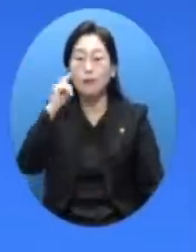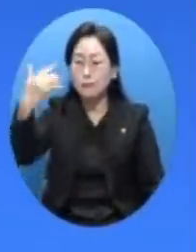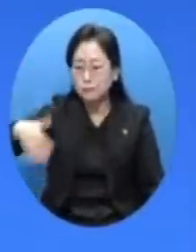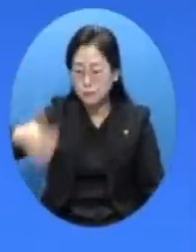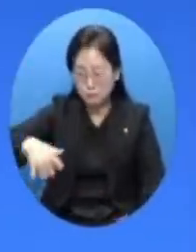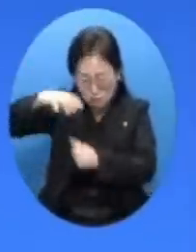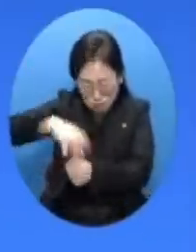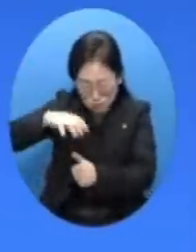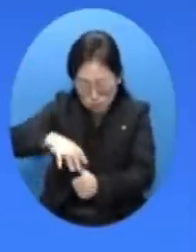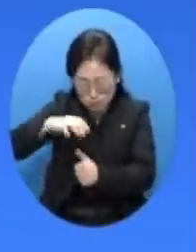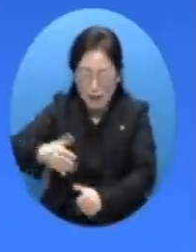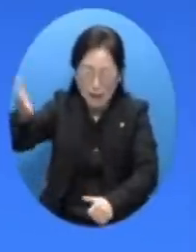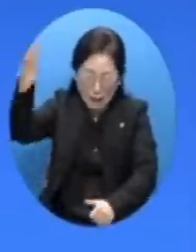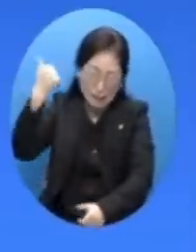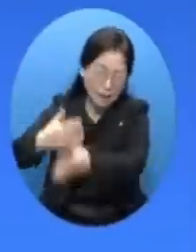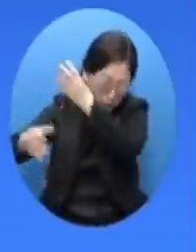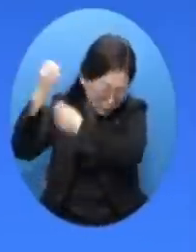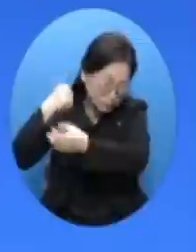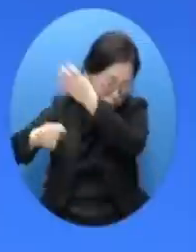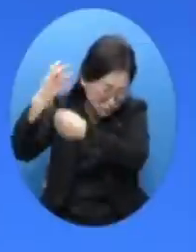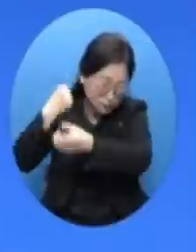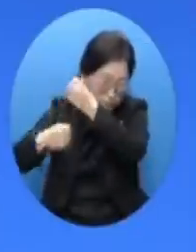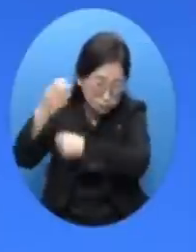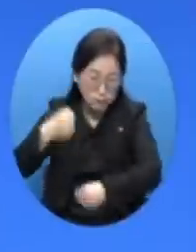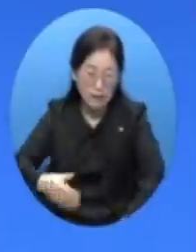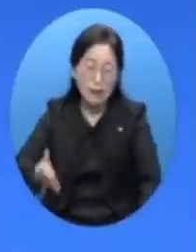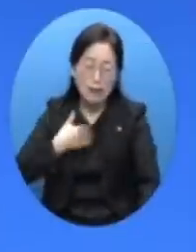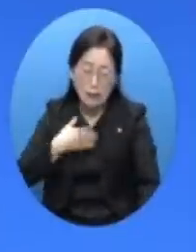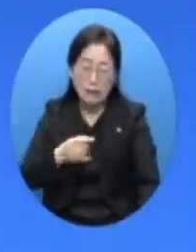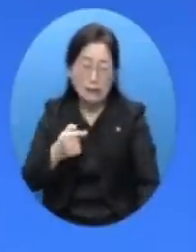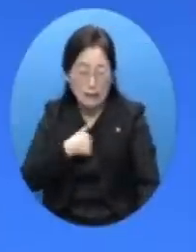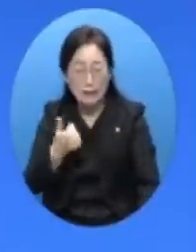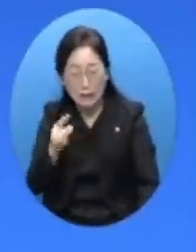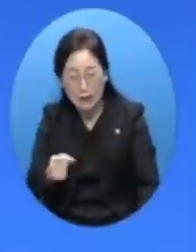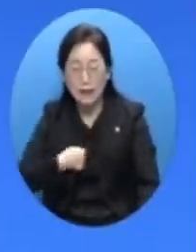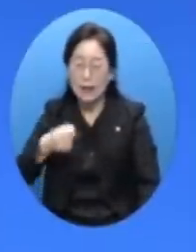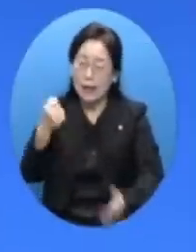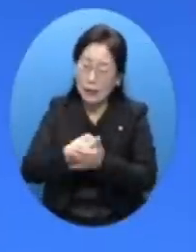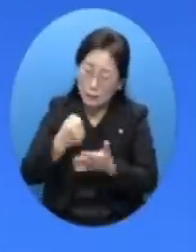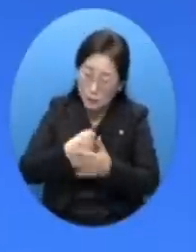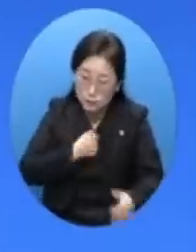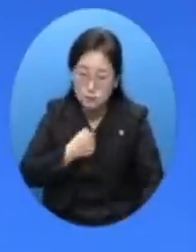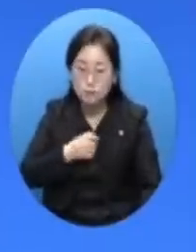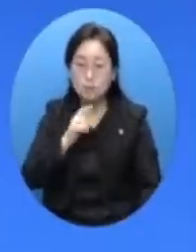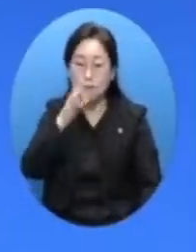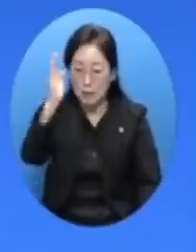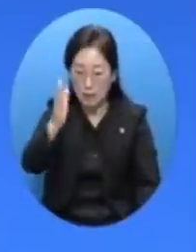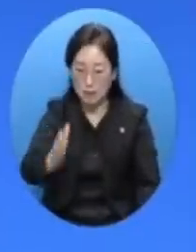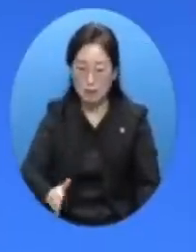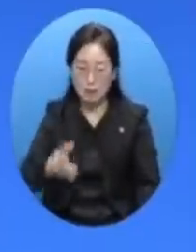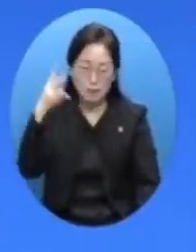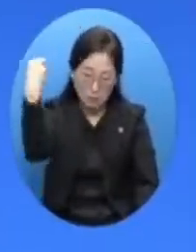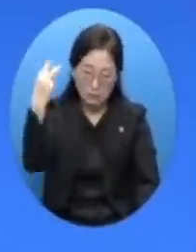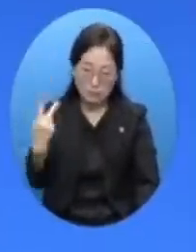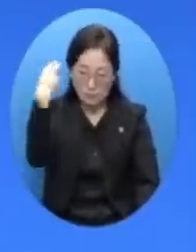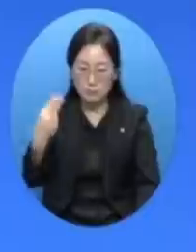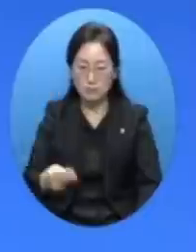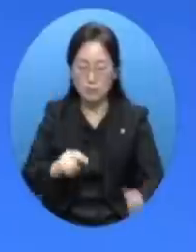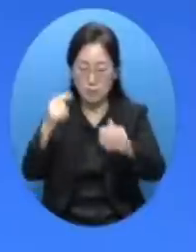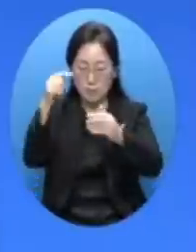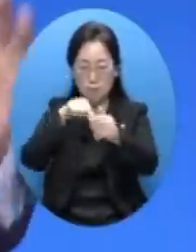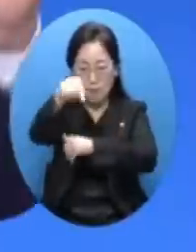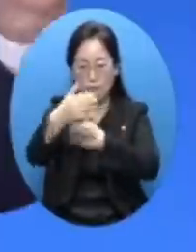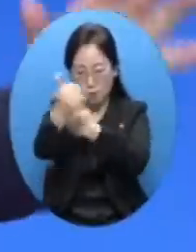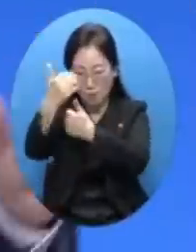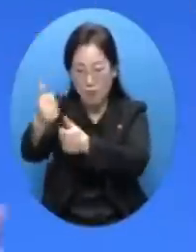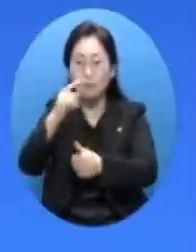갇혀서 반날 옛날 얘기만 하고 반날 내 얘기만 하고 반날 내 신세 타령만 하고 있느냐? 나와라 나와라 주님 말씀하고 계신 것입니다.